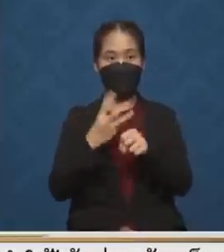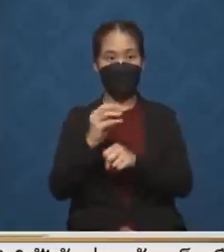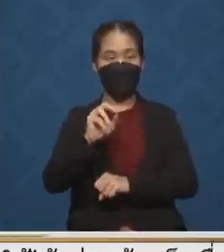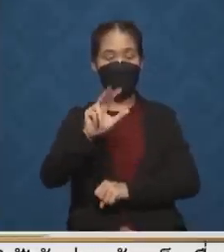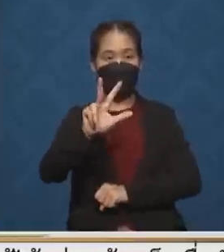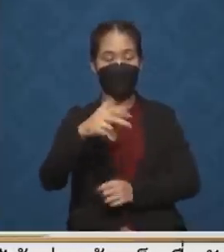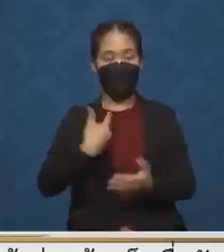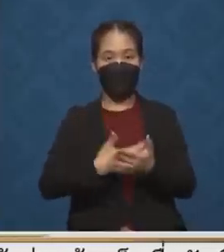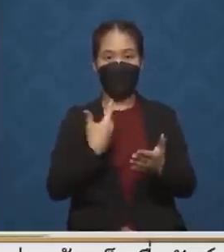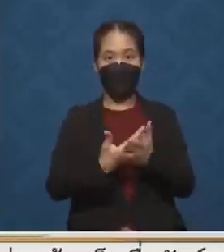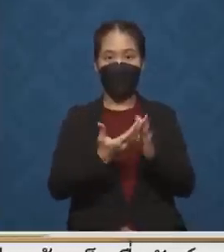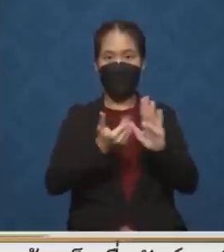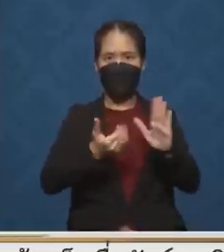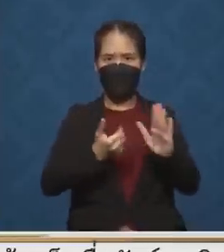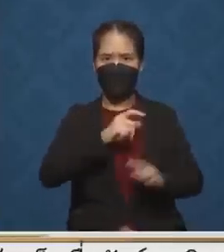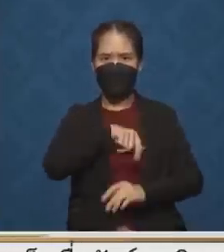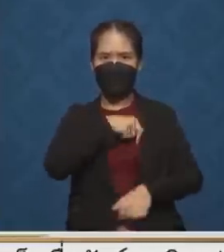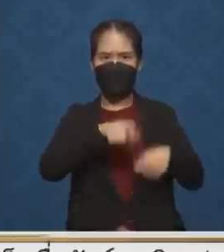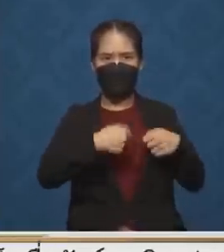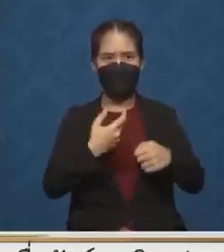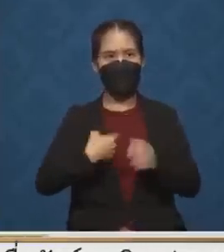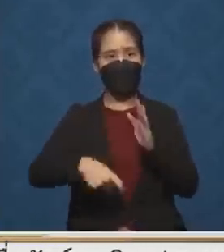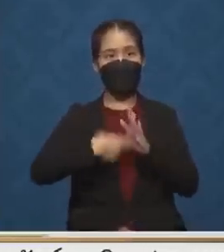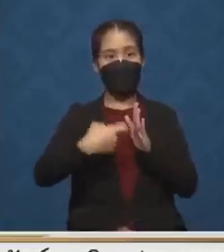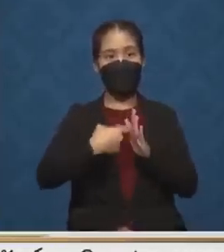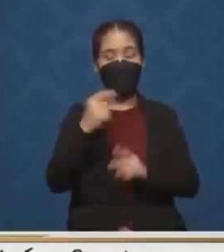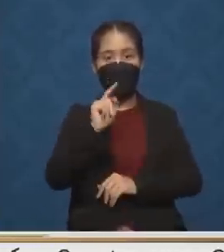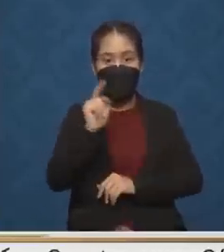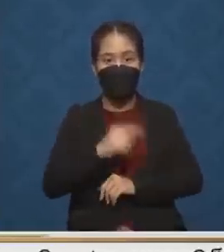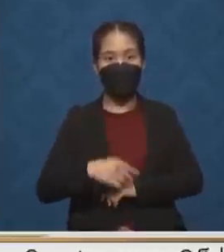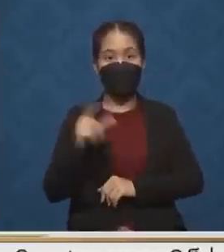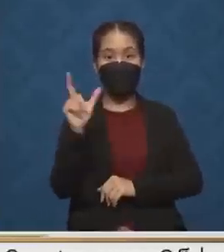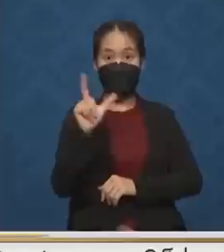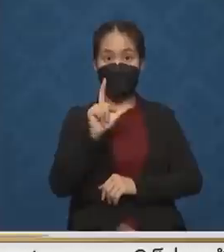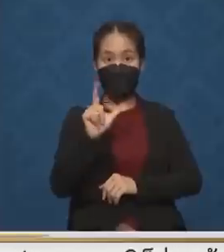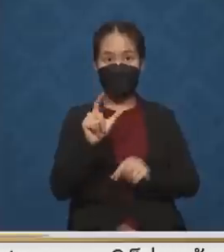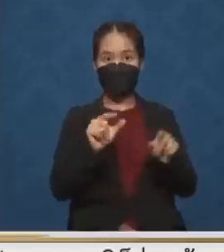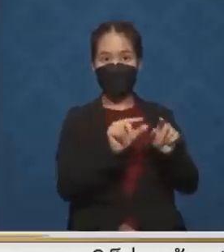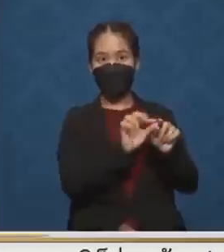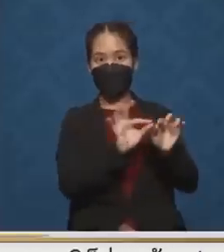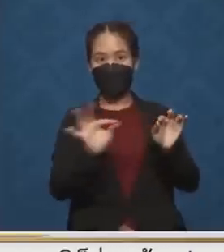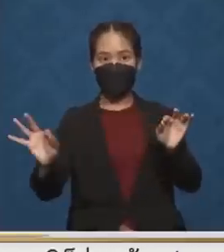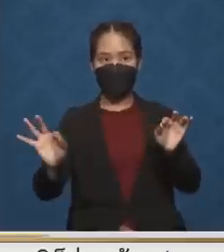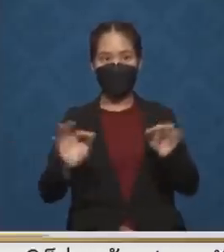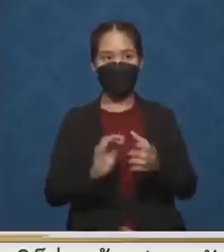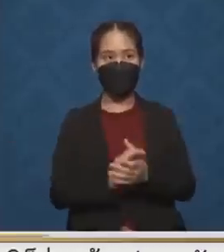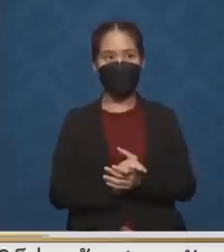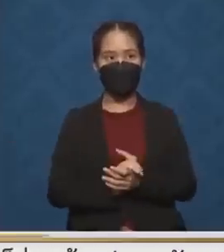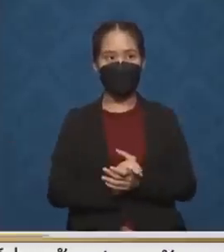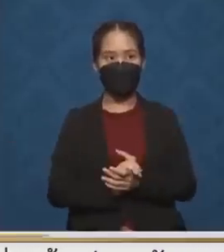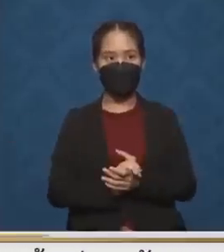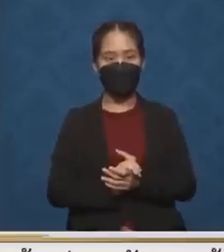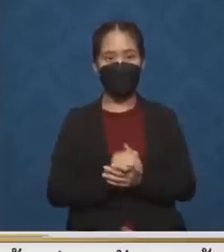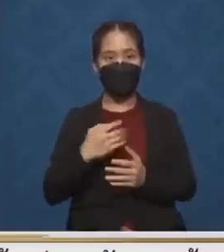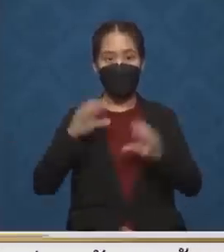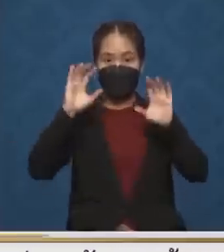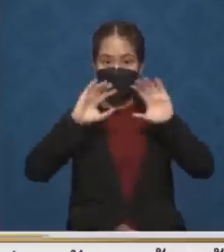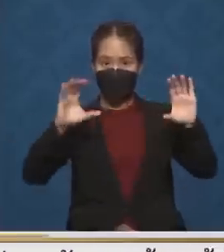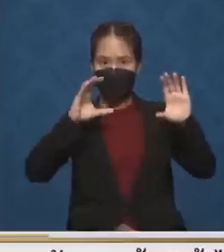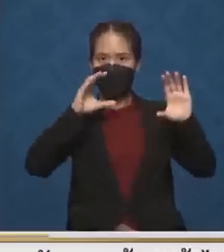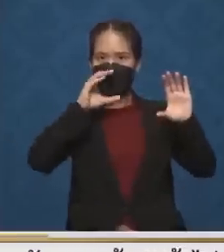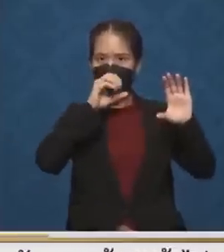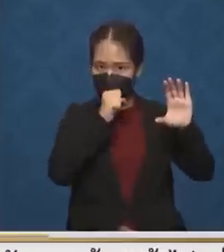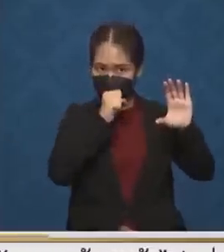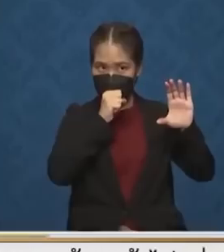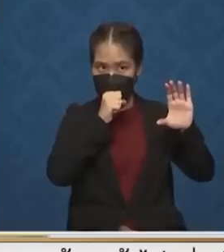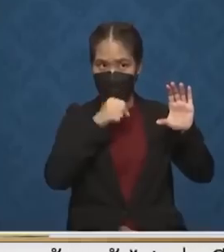ายไปให้เหตุผลว่าส่วนใหญ่เป็นเงินราชการรับและค่าใช้จ่ายลัษาคามบานค